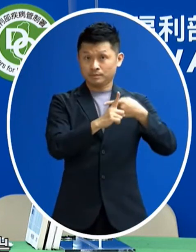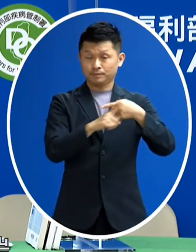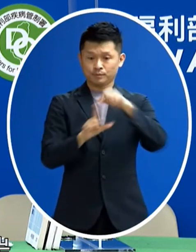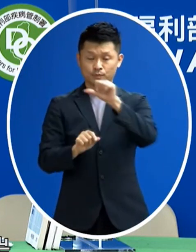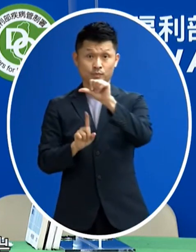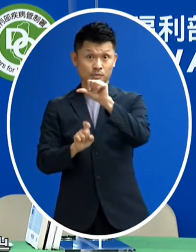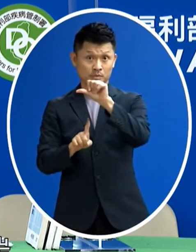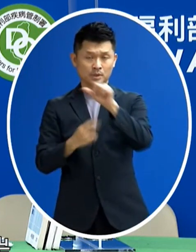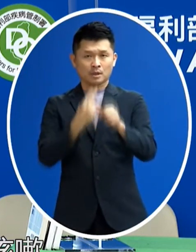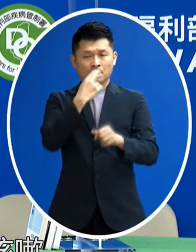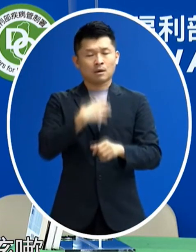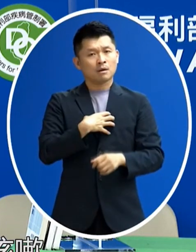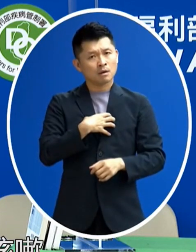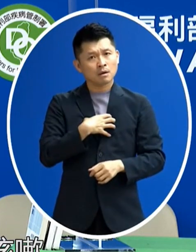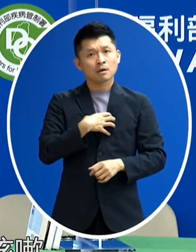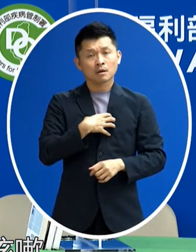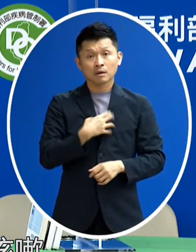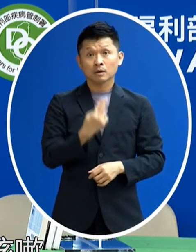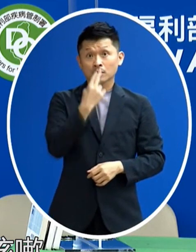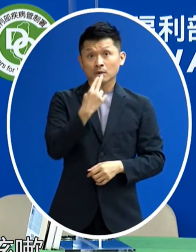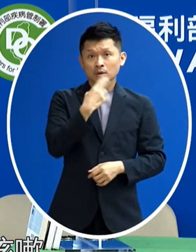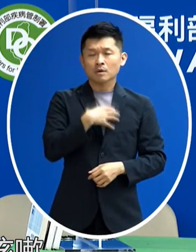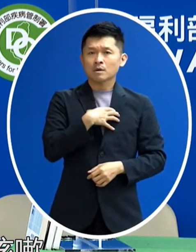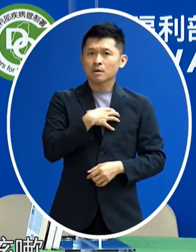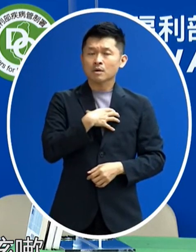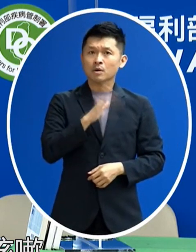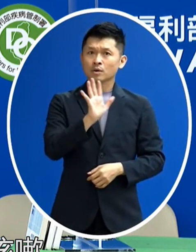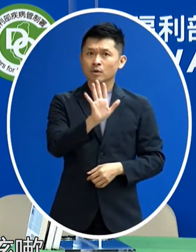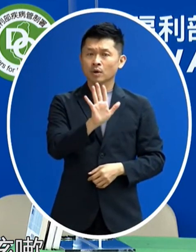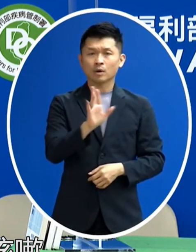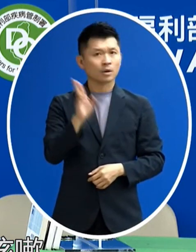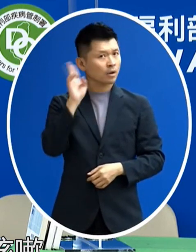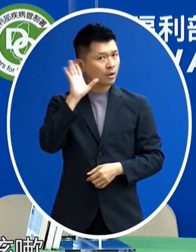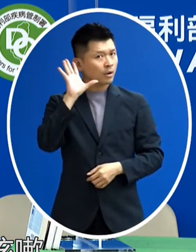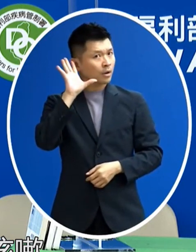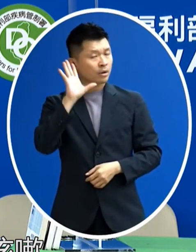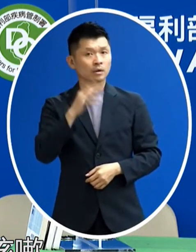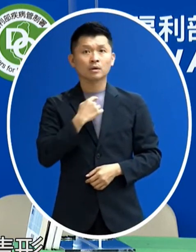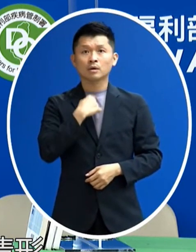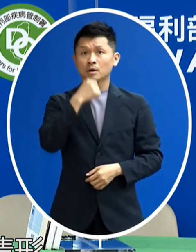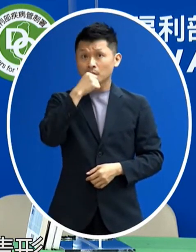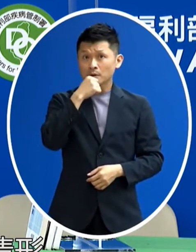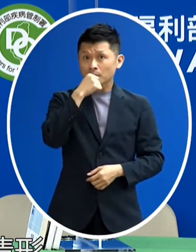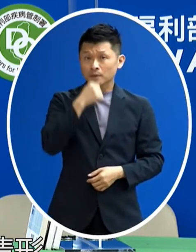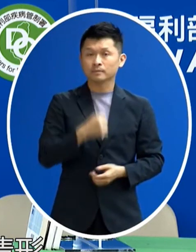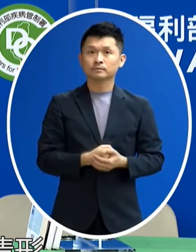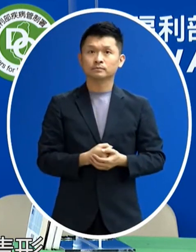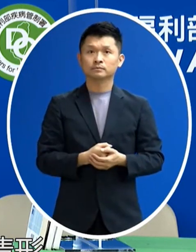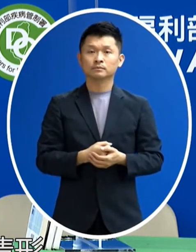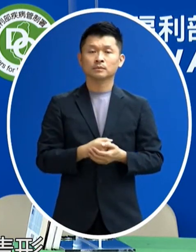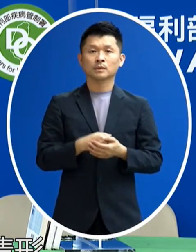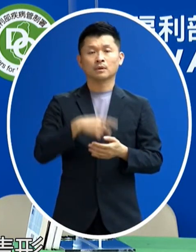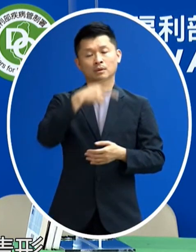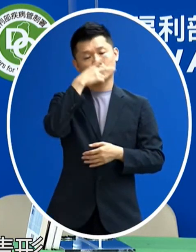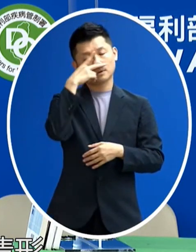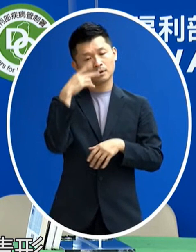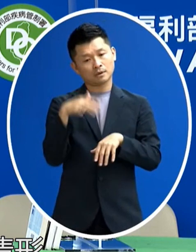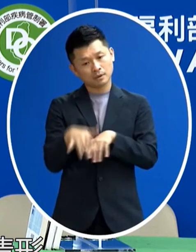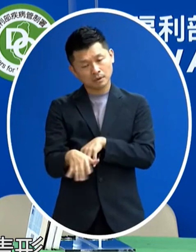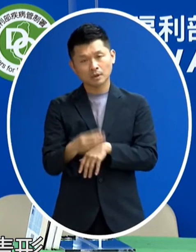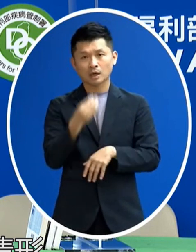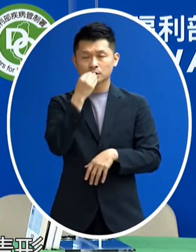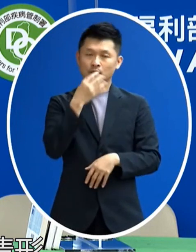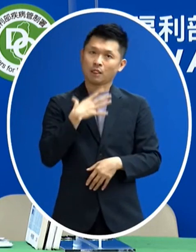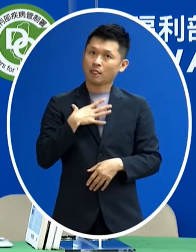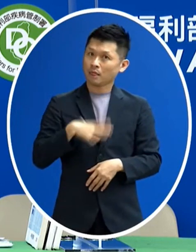又出现像气喘这些的呼吸喘鸣的这个喘鸣声以及咳嗽，当时有活力下降跟食欲降低的一